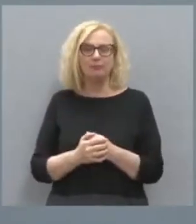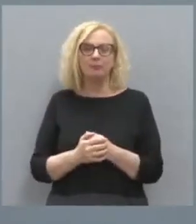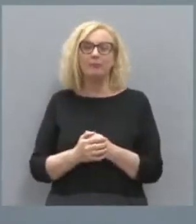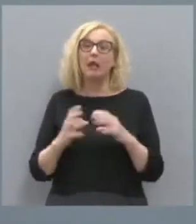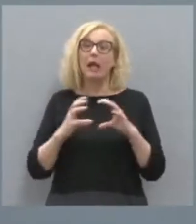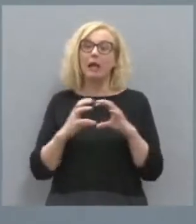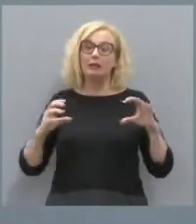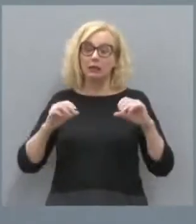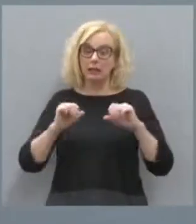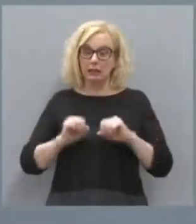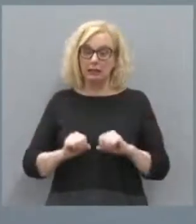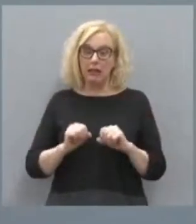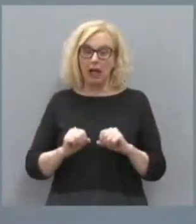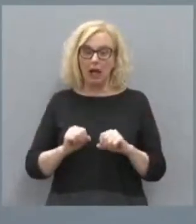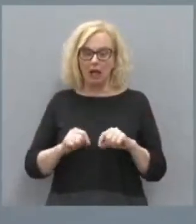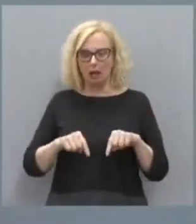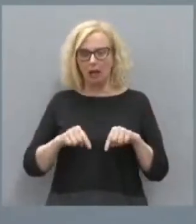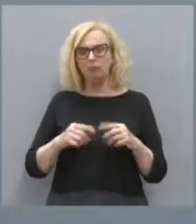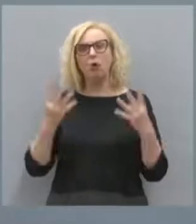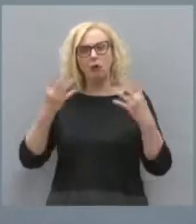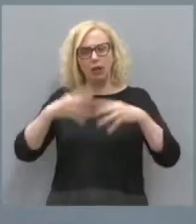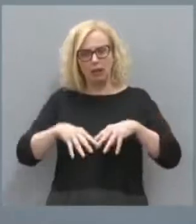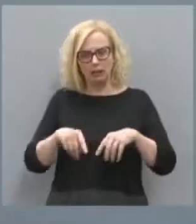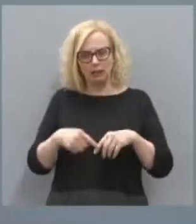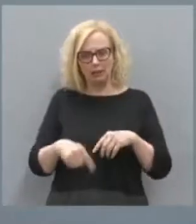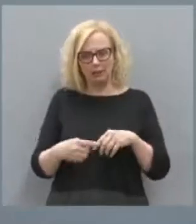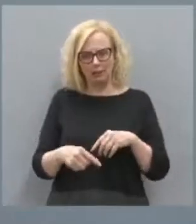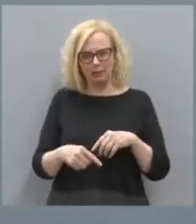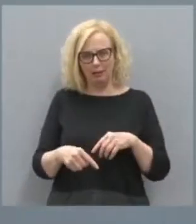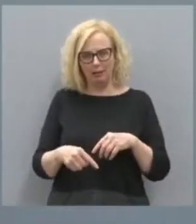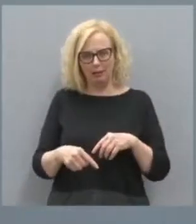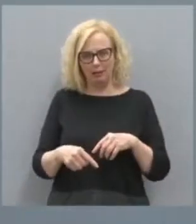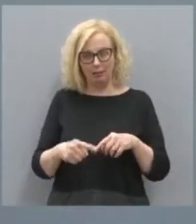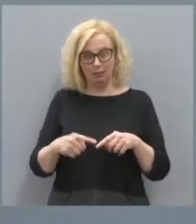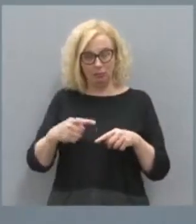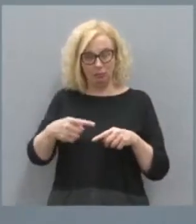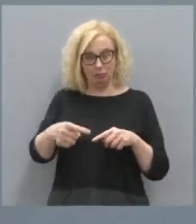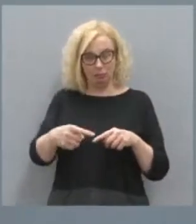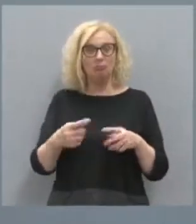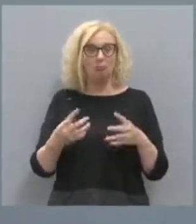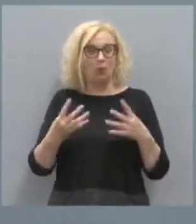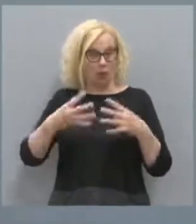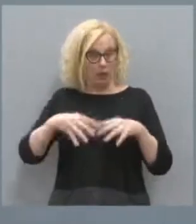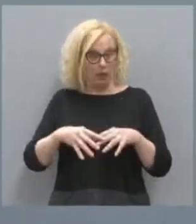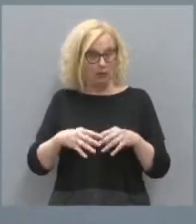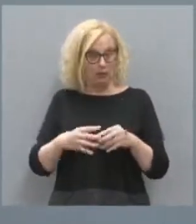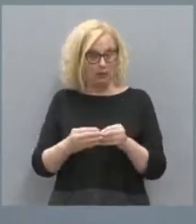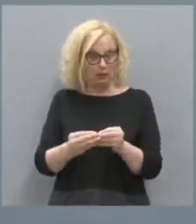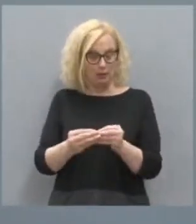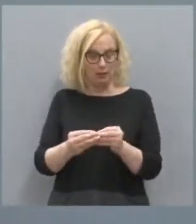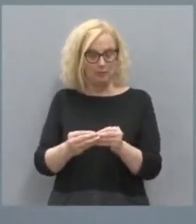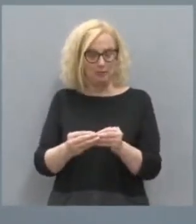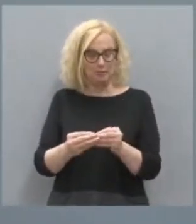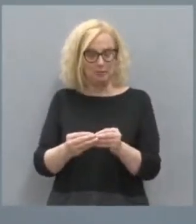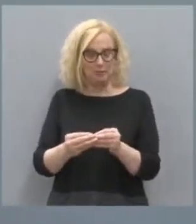che organizzerà sta organizzando e lo farà nei prossimi giorni questo